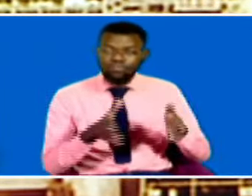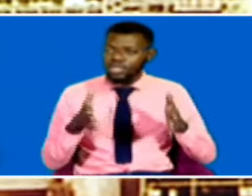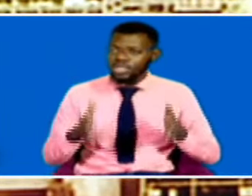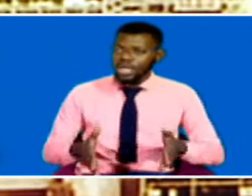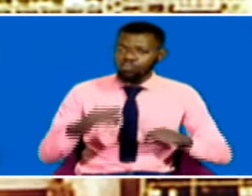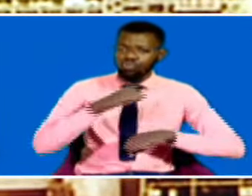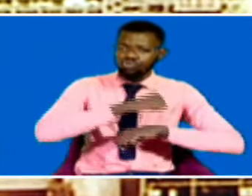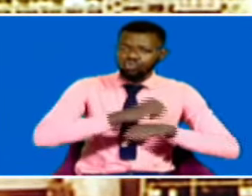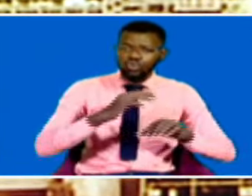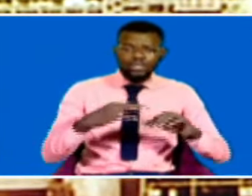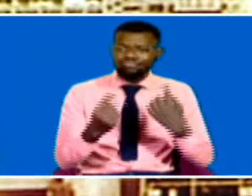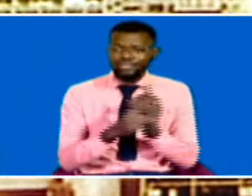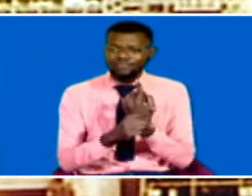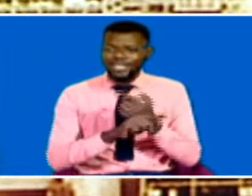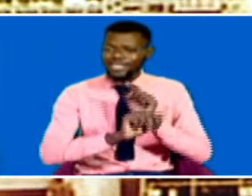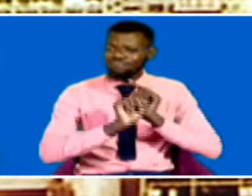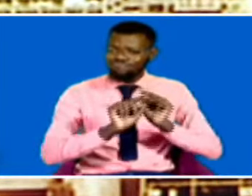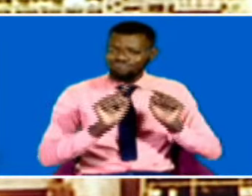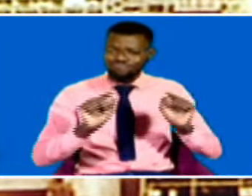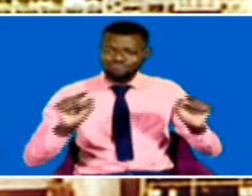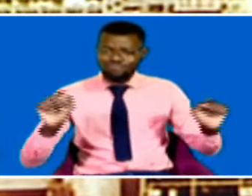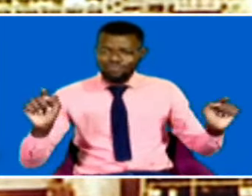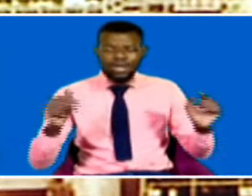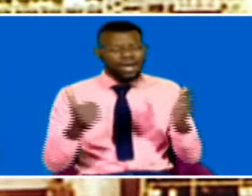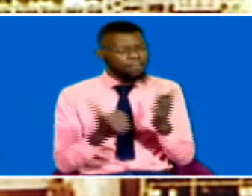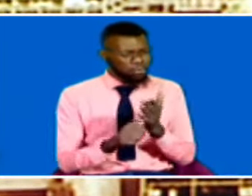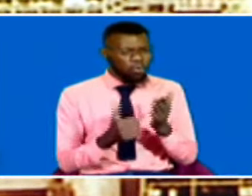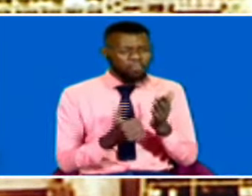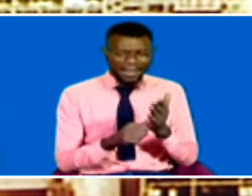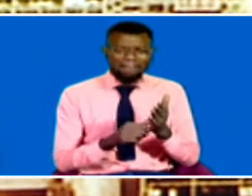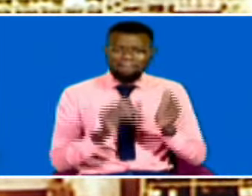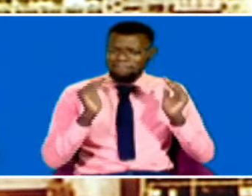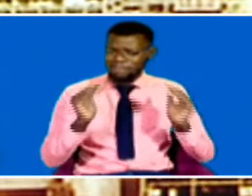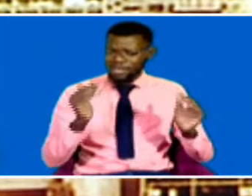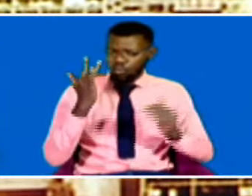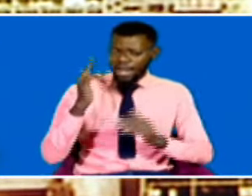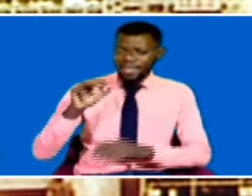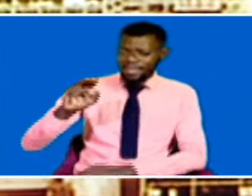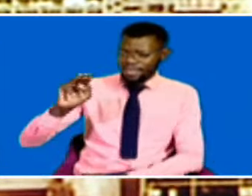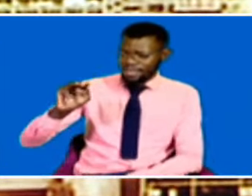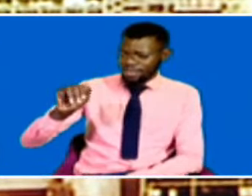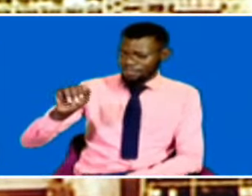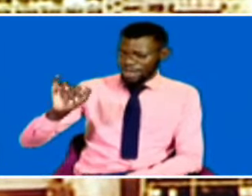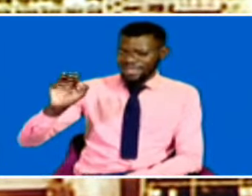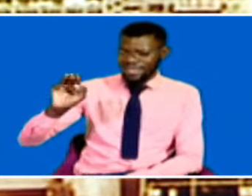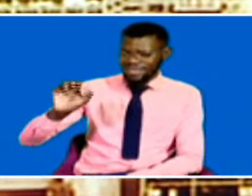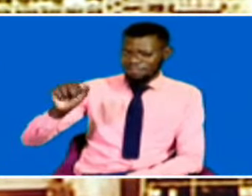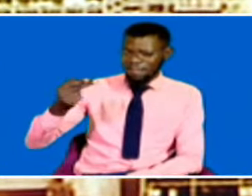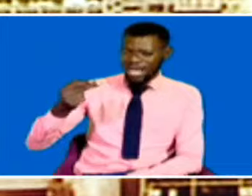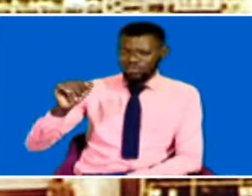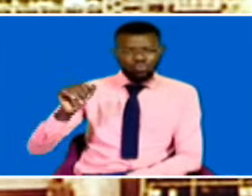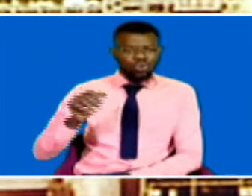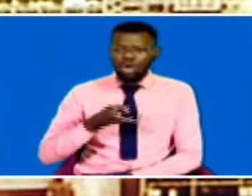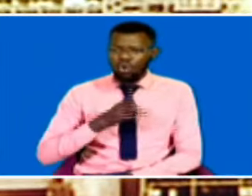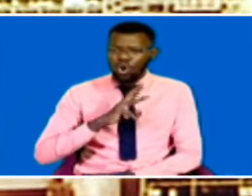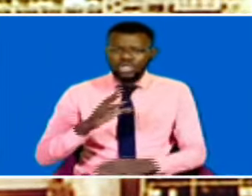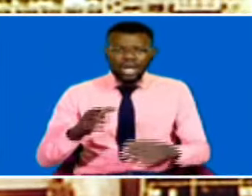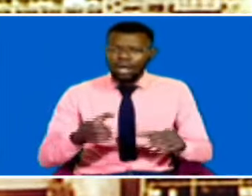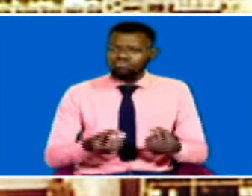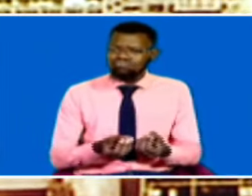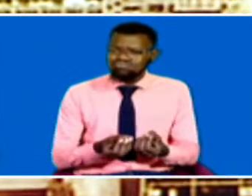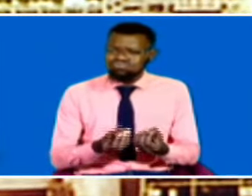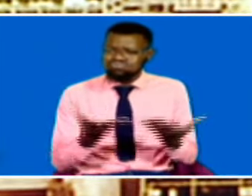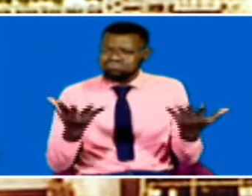nyingi za masomo zimeathirika kufuatia mkasa wa bwawa la Mai Mahiu, huku wanafunzi wakikosa kuripoti shuleni. Zaidi ya